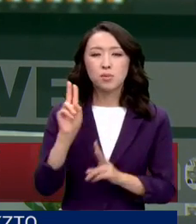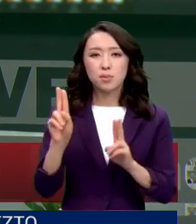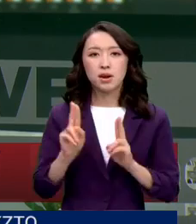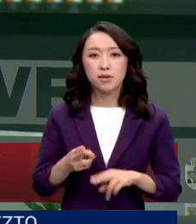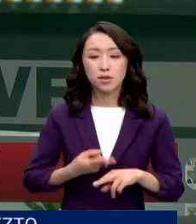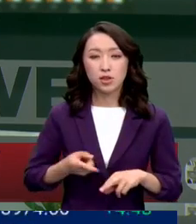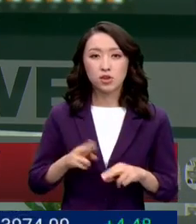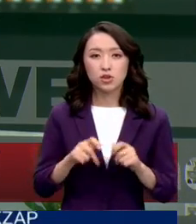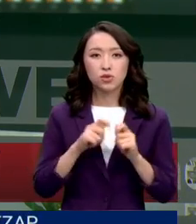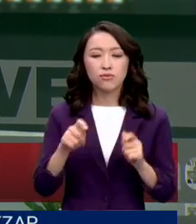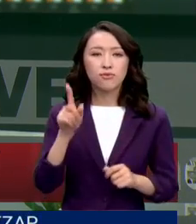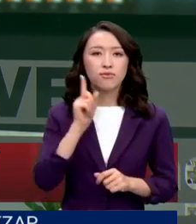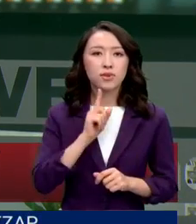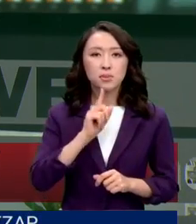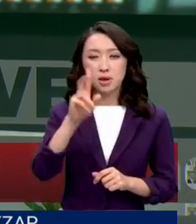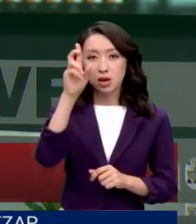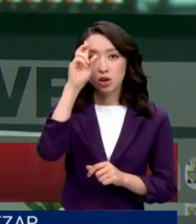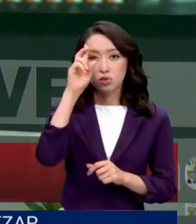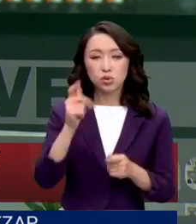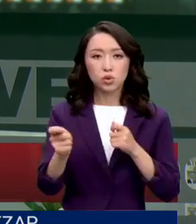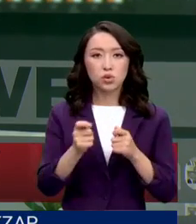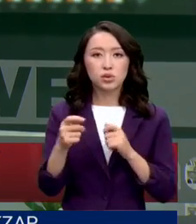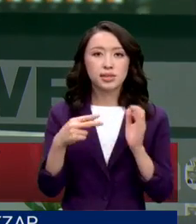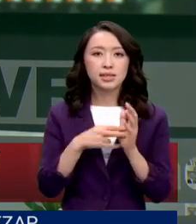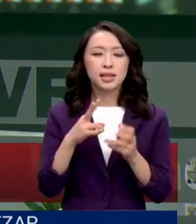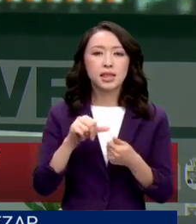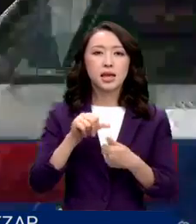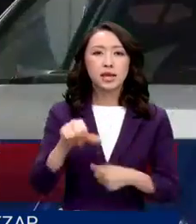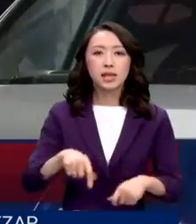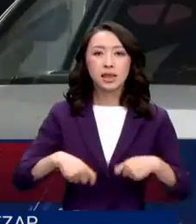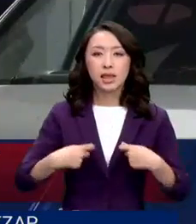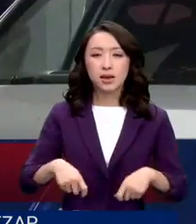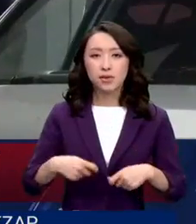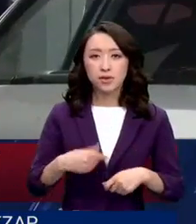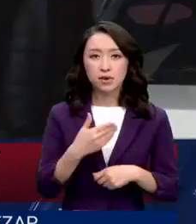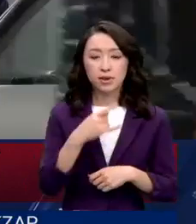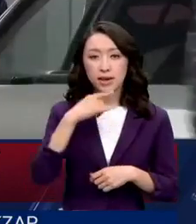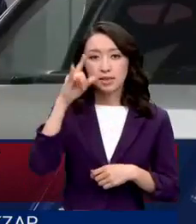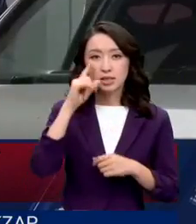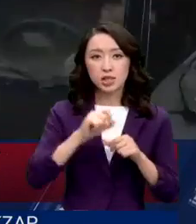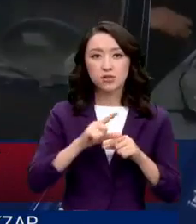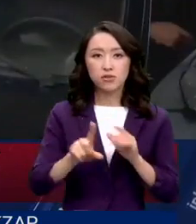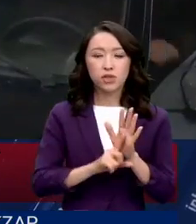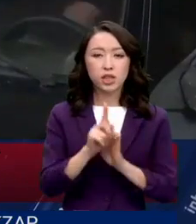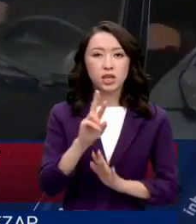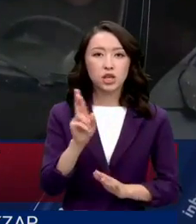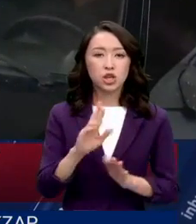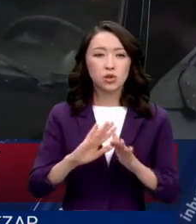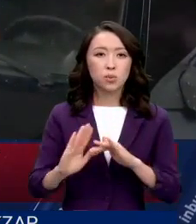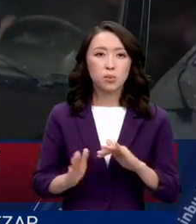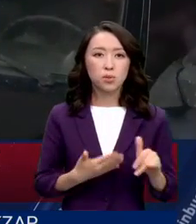которым вводится временное государственное регулирование цен на отдельных товарных рынках. В Казахстане его ввели в начале января